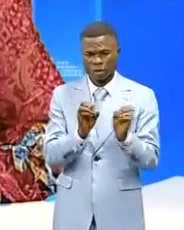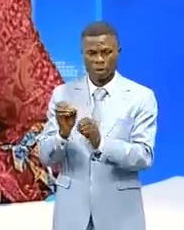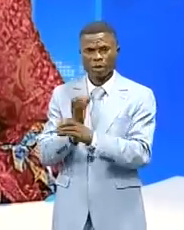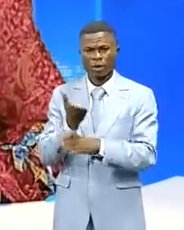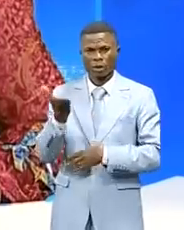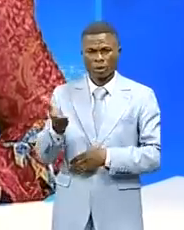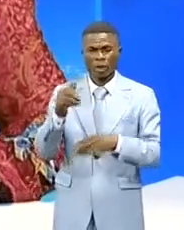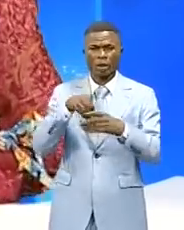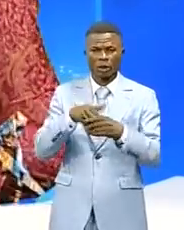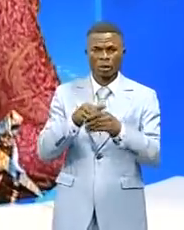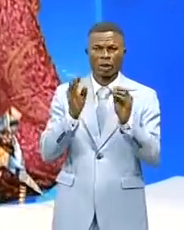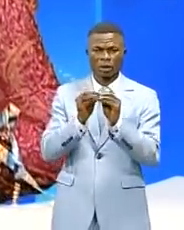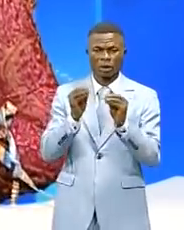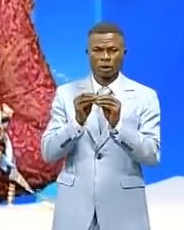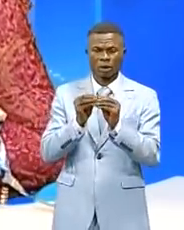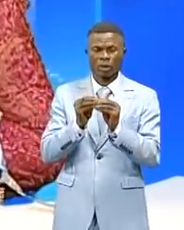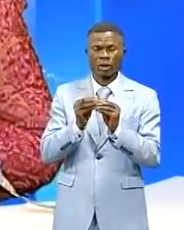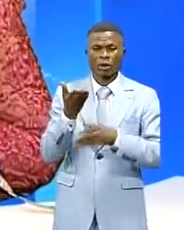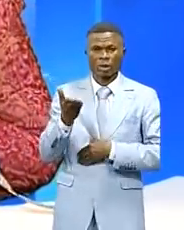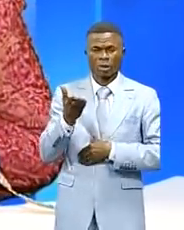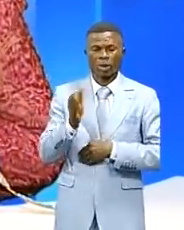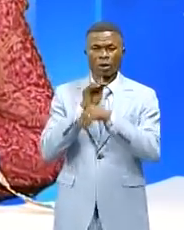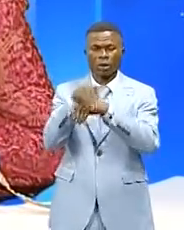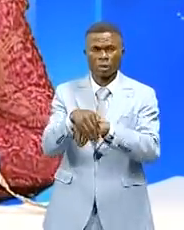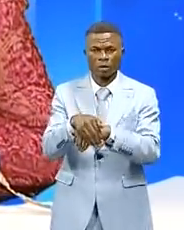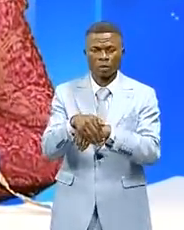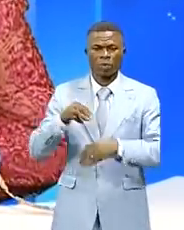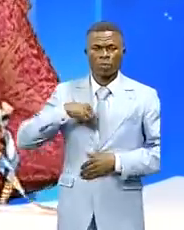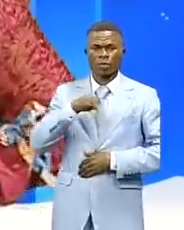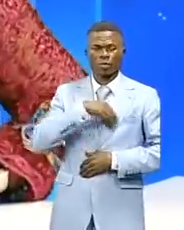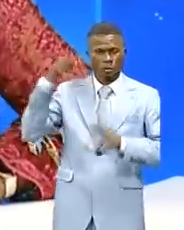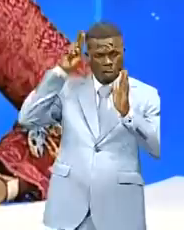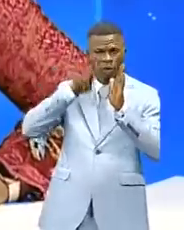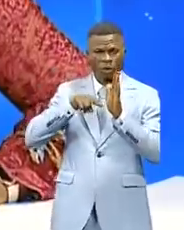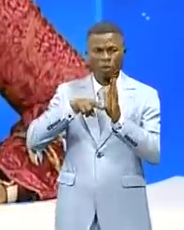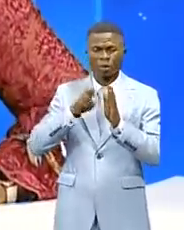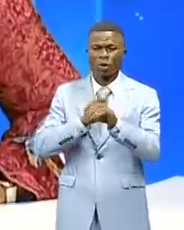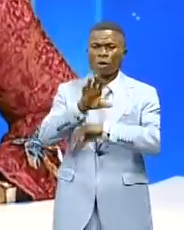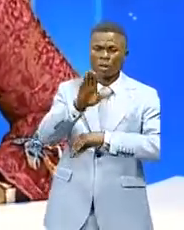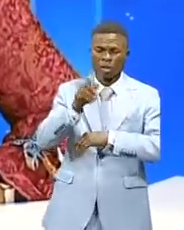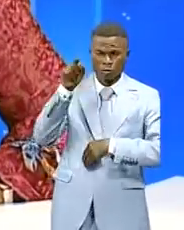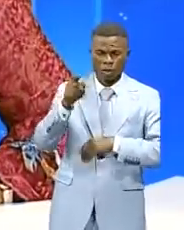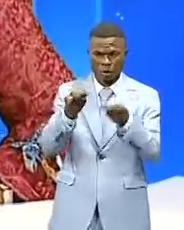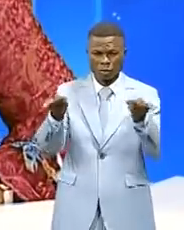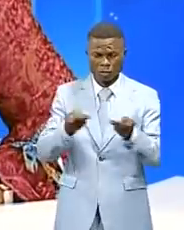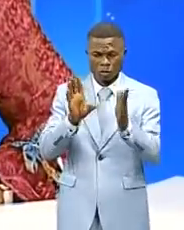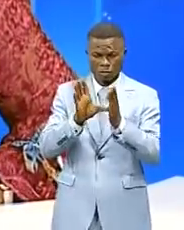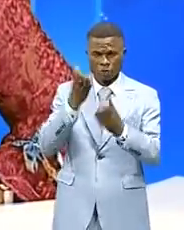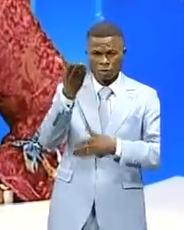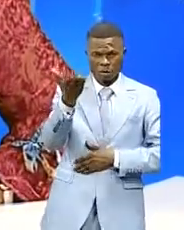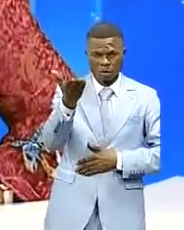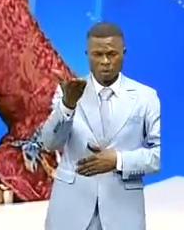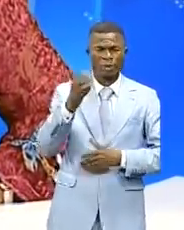au cours d'une réunion de crise à laquelle ont pris part les membres du gouvernement d'y pêcher et sur le lieu le compte rendu avec oscar